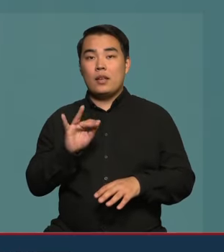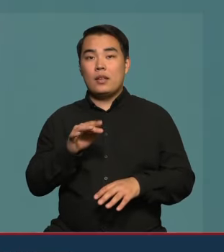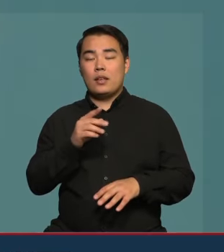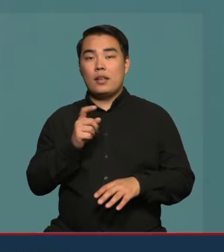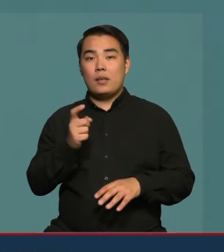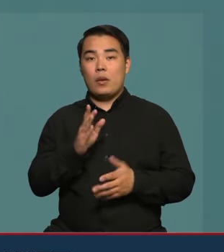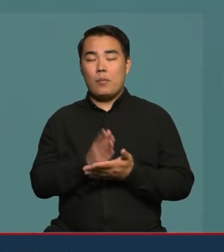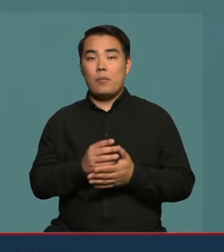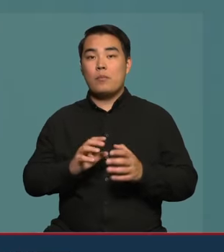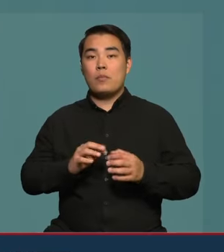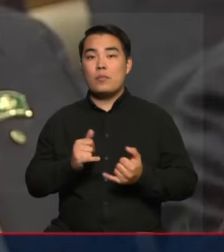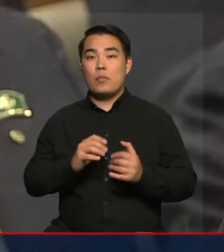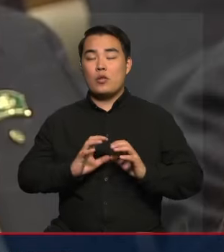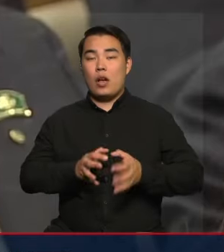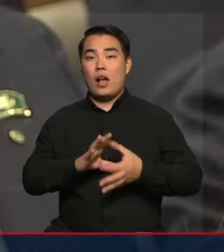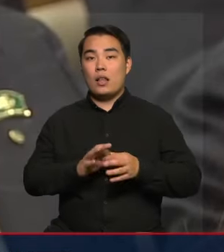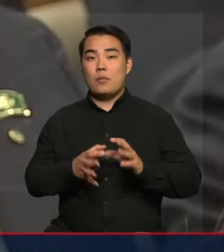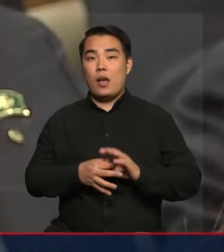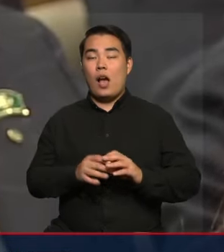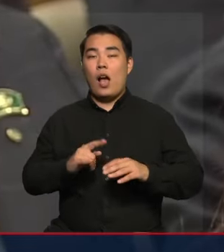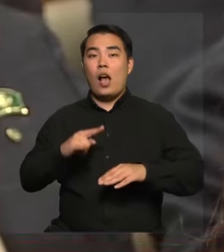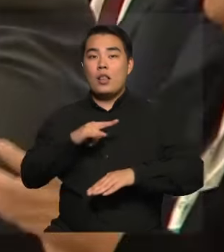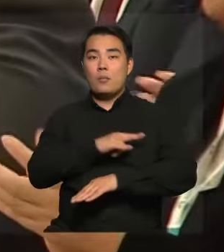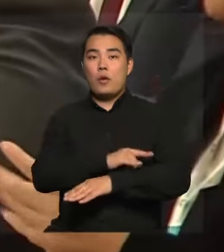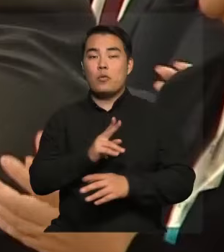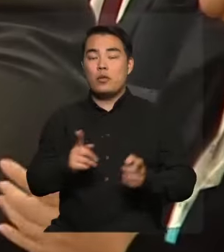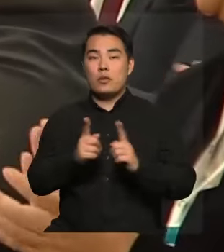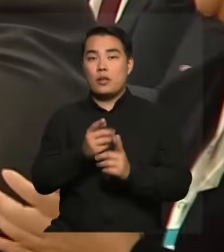на международных олимпиадах, а их в аэропорту никто не встречает.